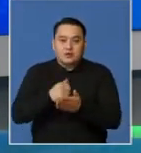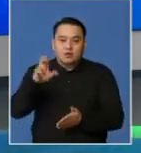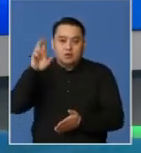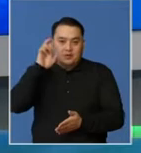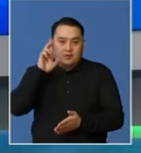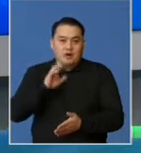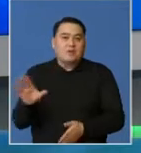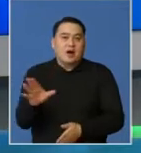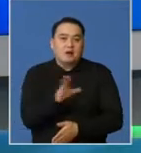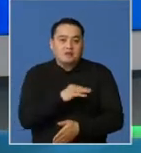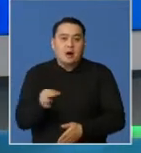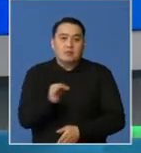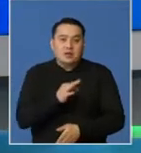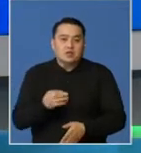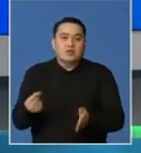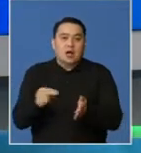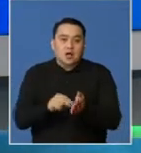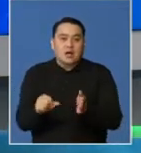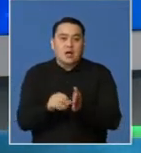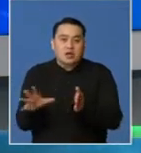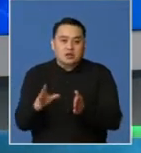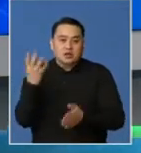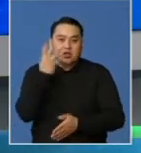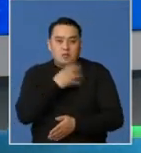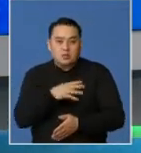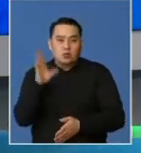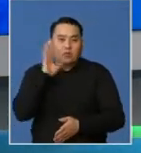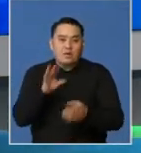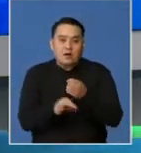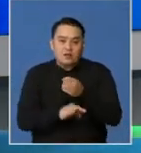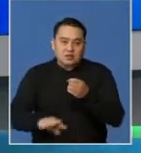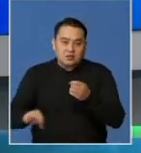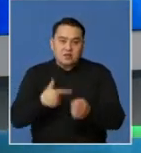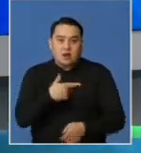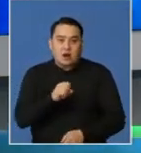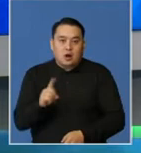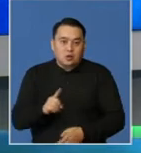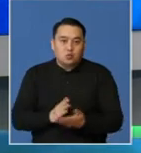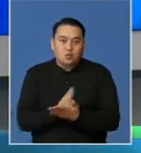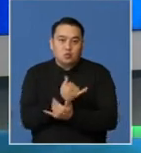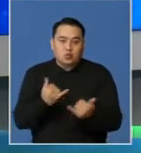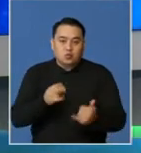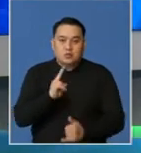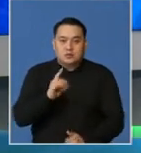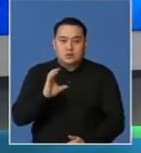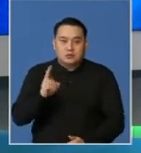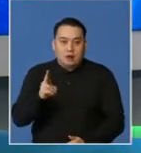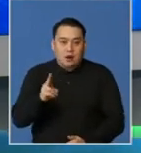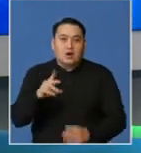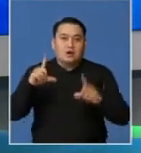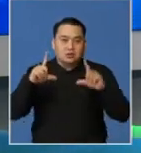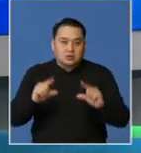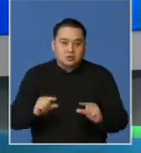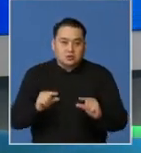главы государства. Во всех областях стоимость электричества, тепло и водоснабжения, газа и услуг КСК